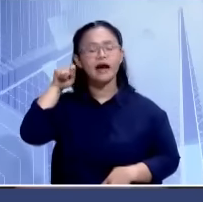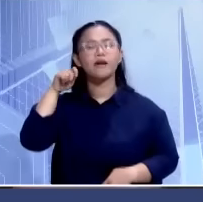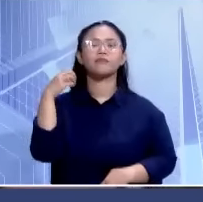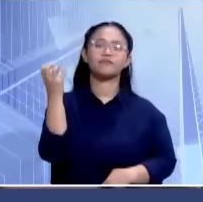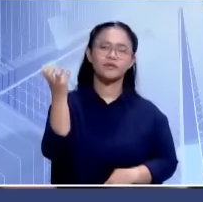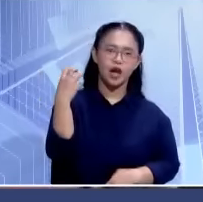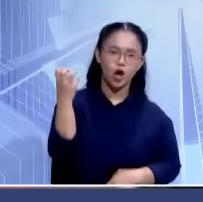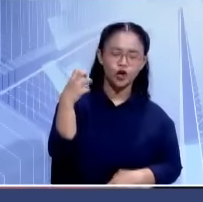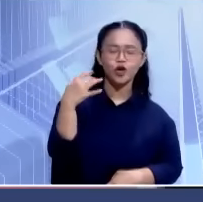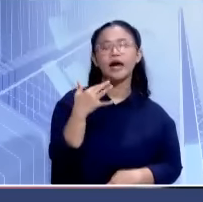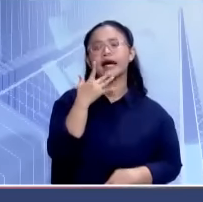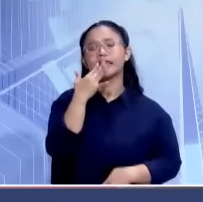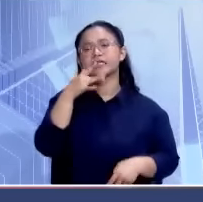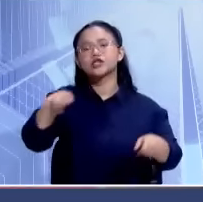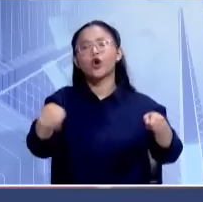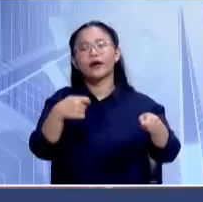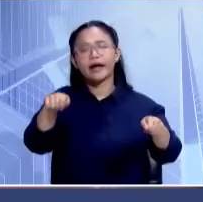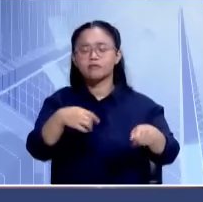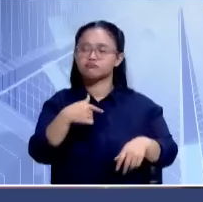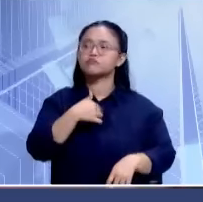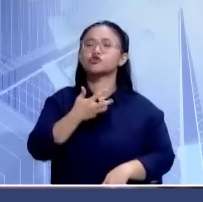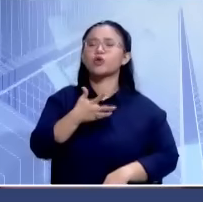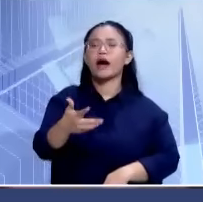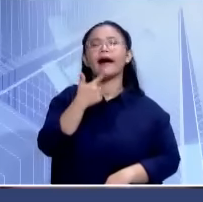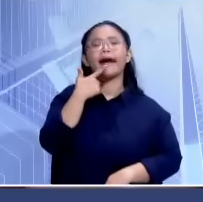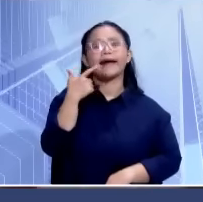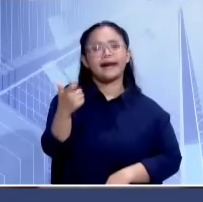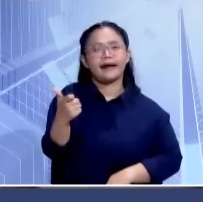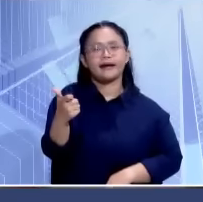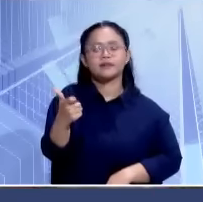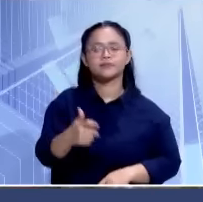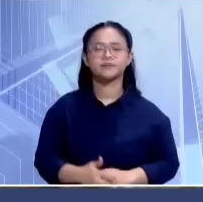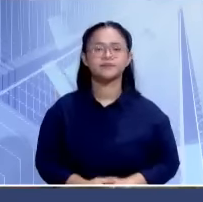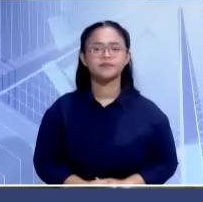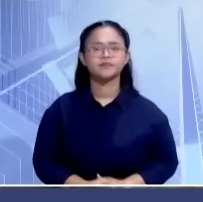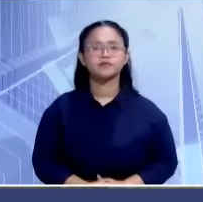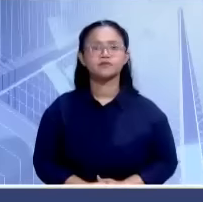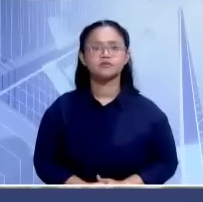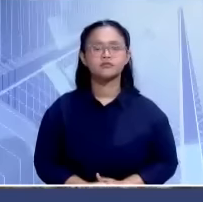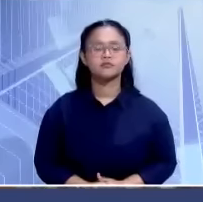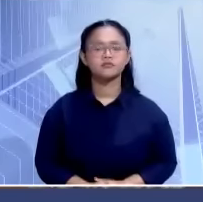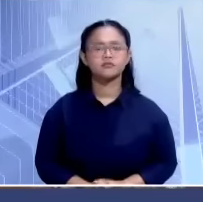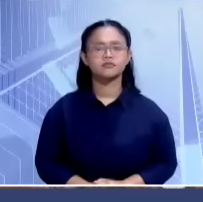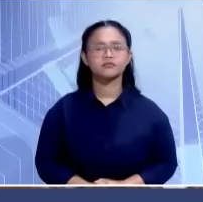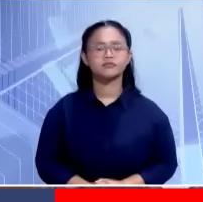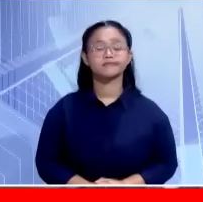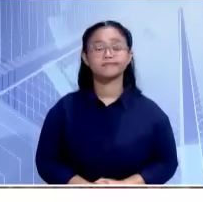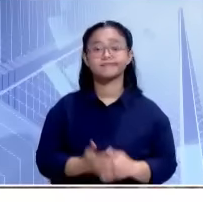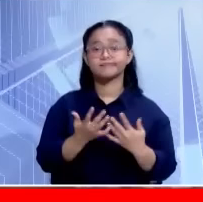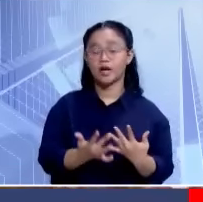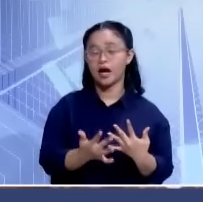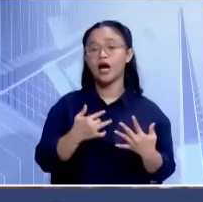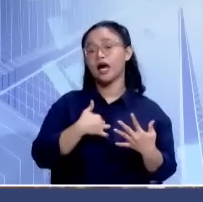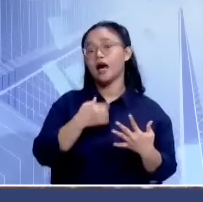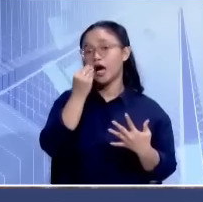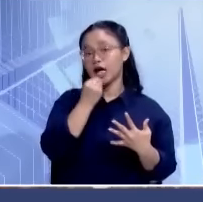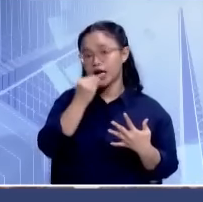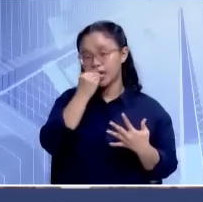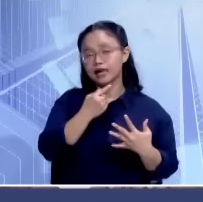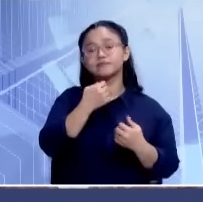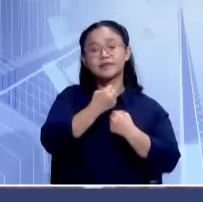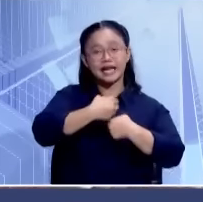jeruk, sama nasi goreng. Suka nggak? Suka. Enak? Enak. Enak. Sementara uji coba makan